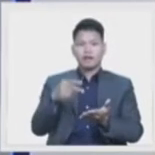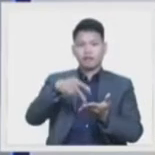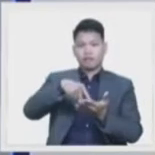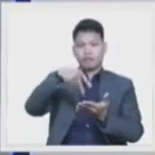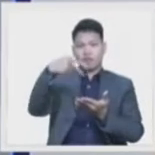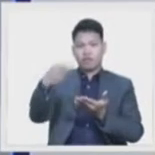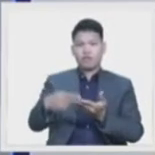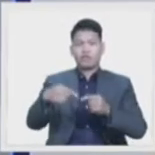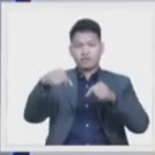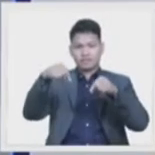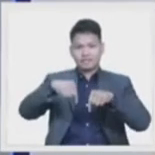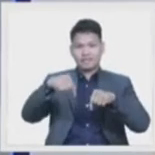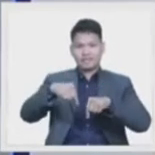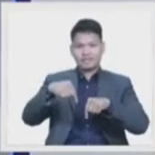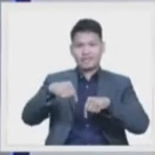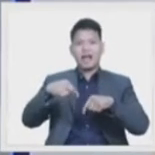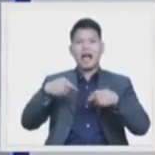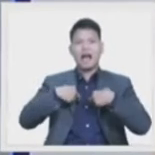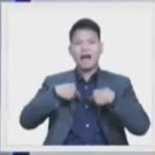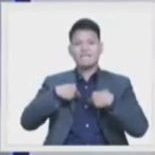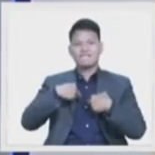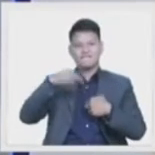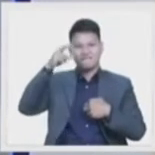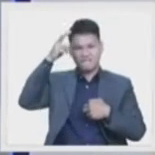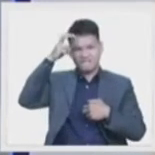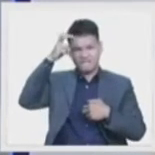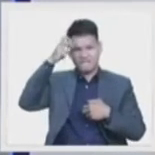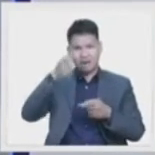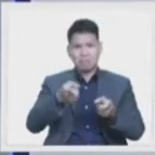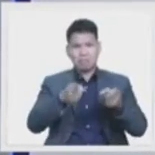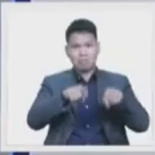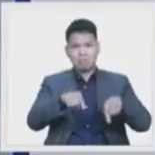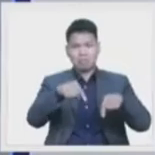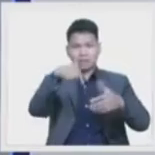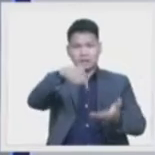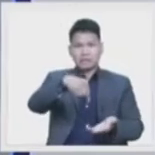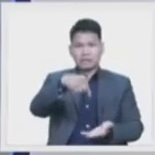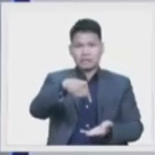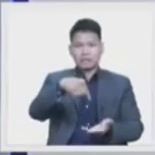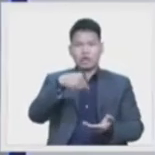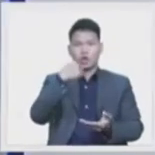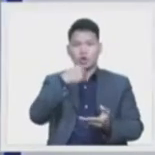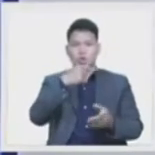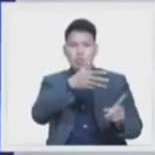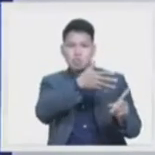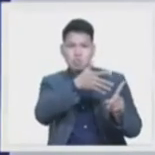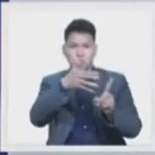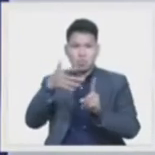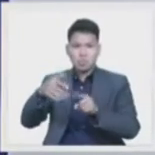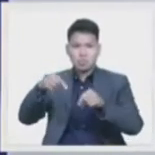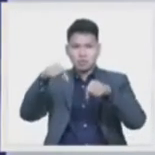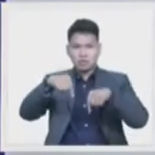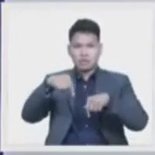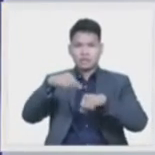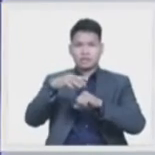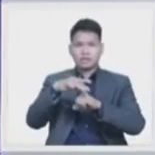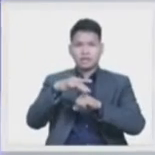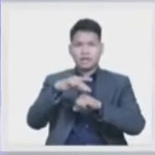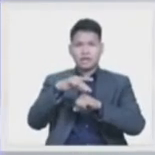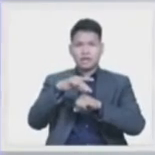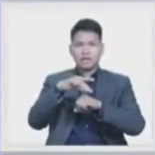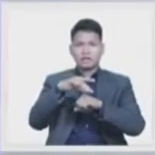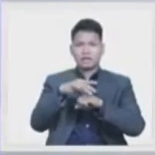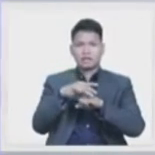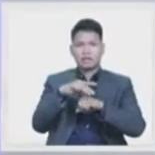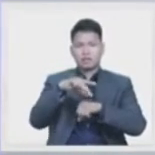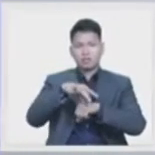Satanas, nahulog ang yawa nga mo'y maglilimbong sa mga tao bisan pa sa manlunda